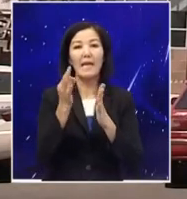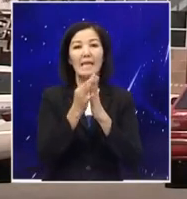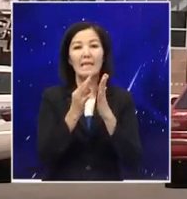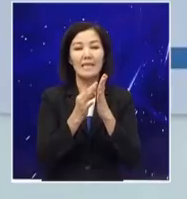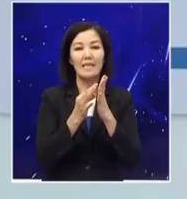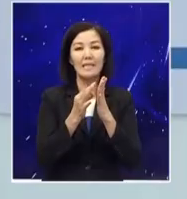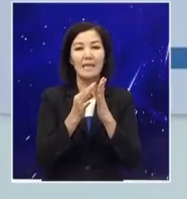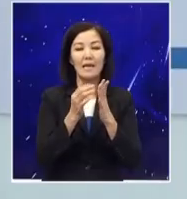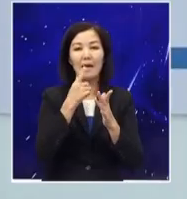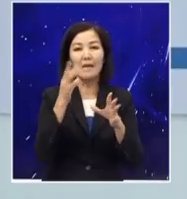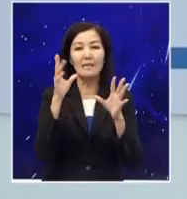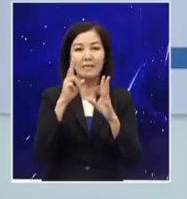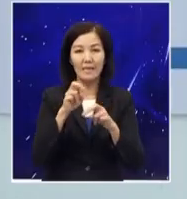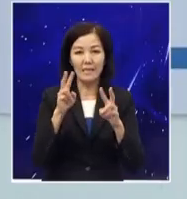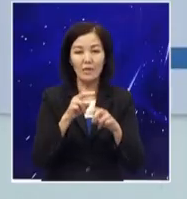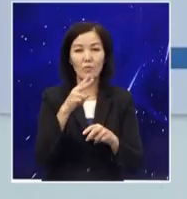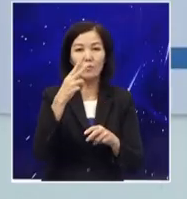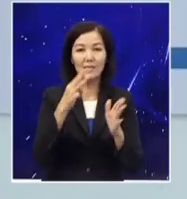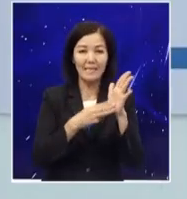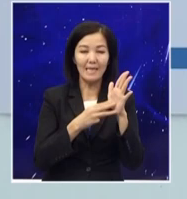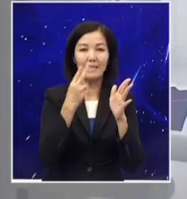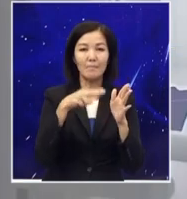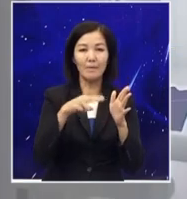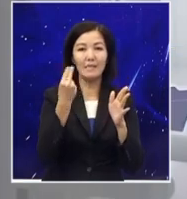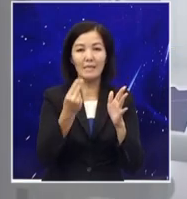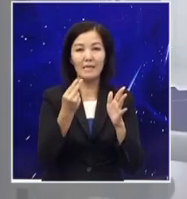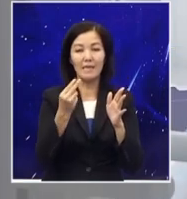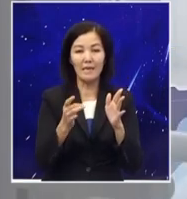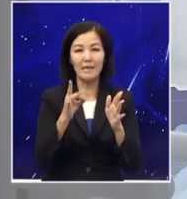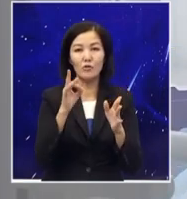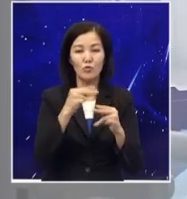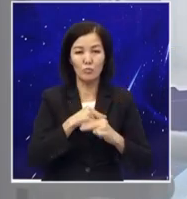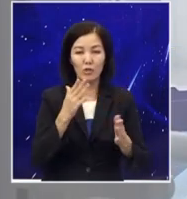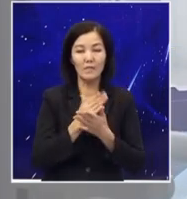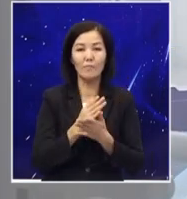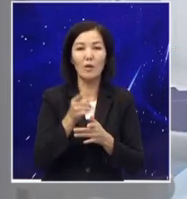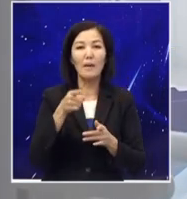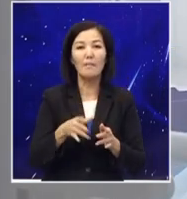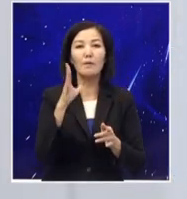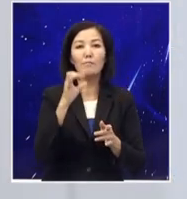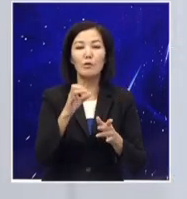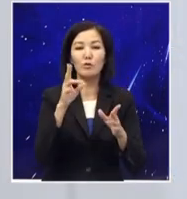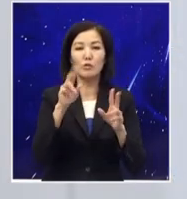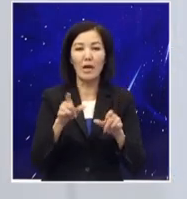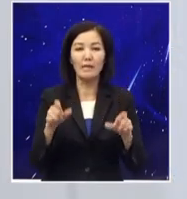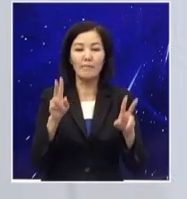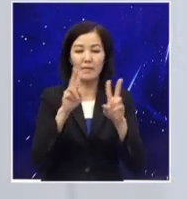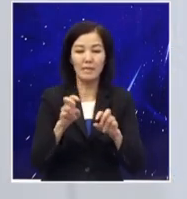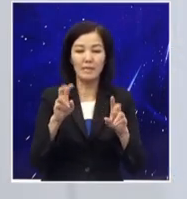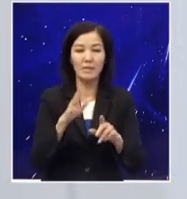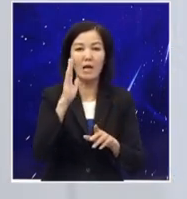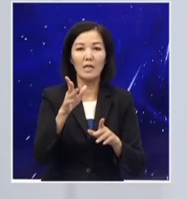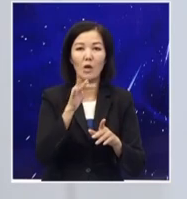қажет. Қазір кезде өңірде 8 ПЦР зертхана жұмыс істеп тұр. Оларда тәулігіне 1500 зерттеу жүргізілсе, алдағы уақытта бұл